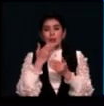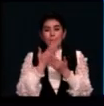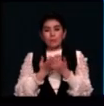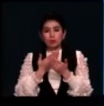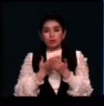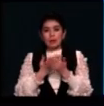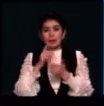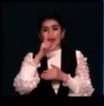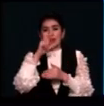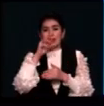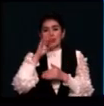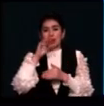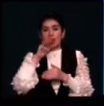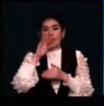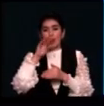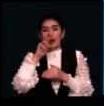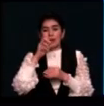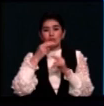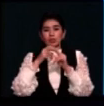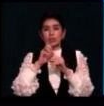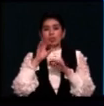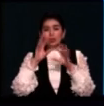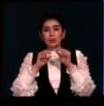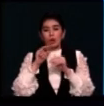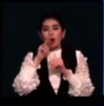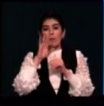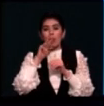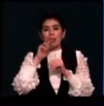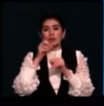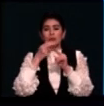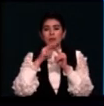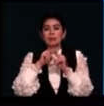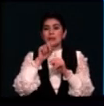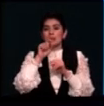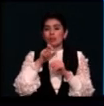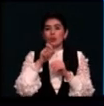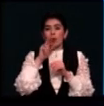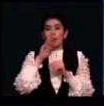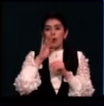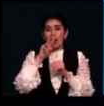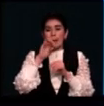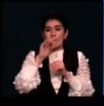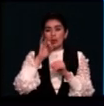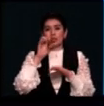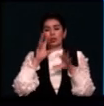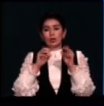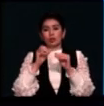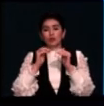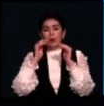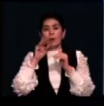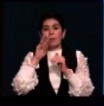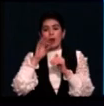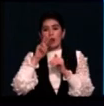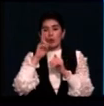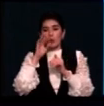misolimizda etilen molekulasi monomer hisoblanadi, polietilen molekulasi esa polimer hisoblanadi. Ya'ni yuqori